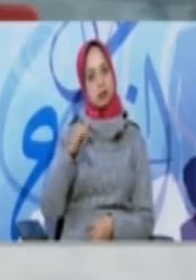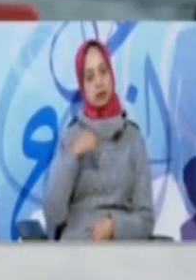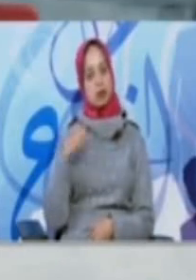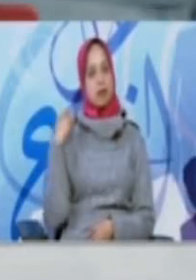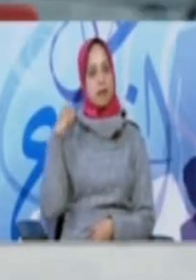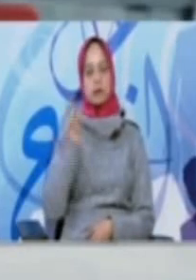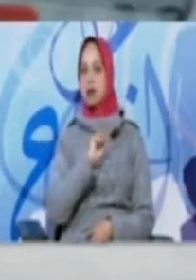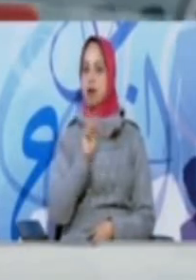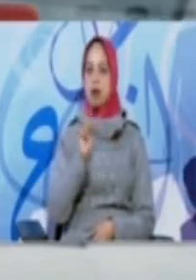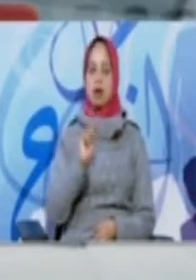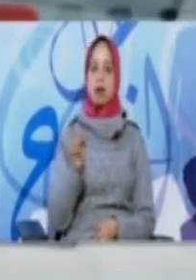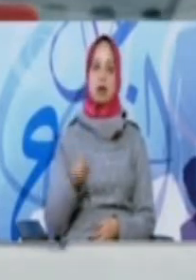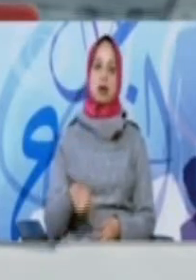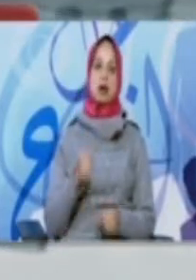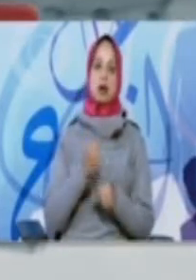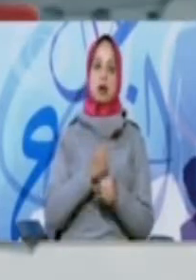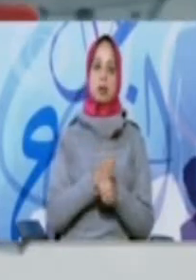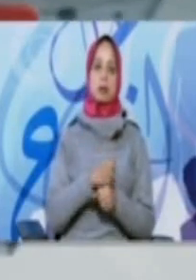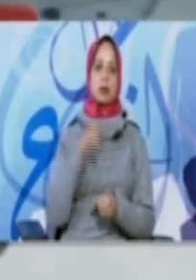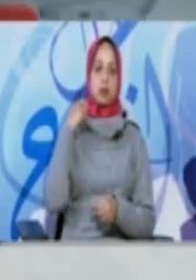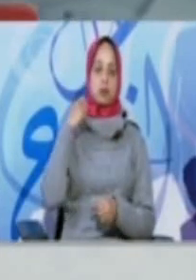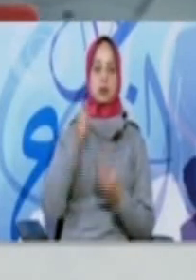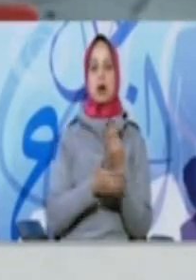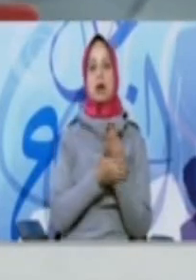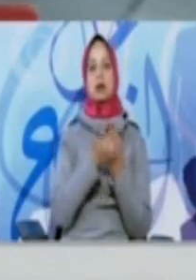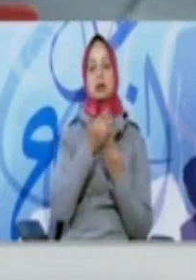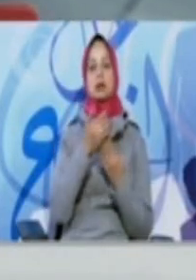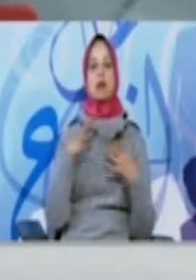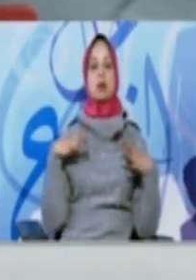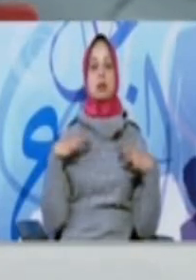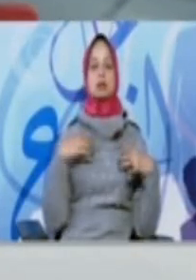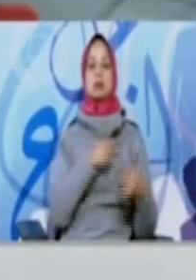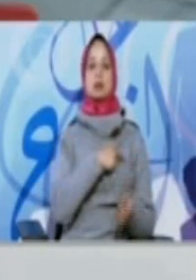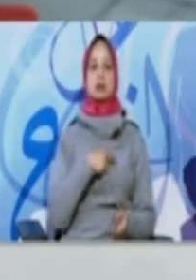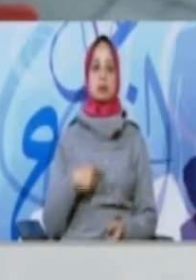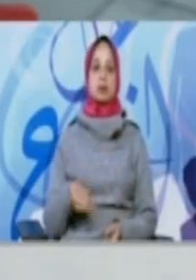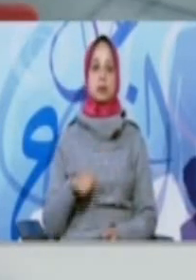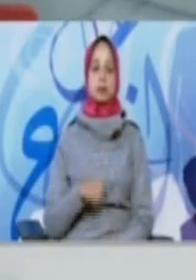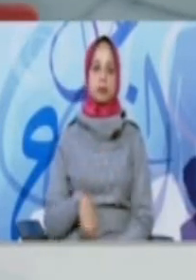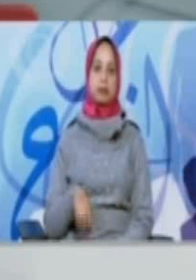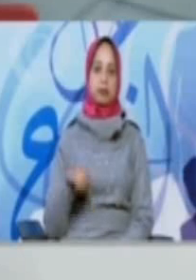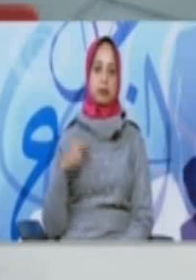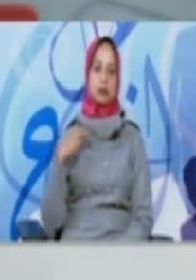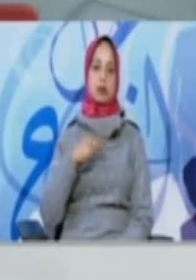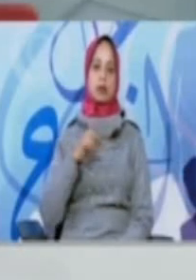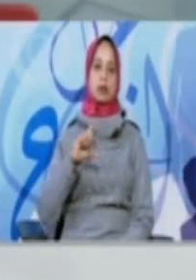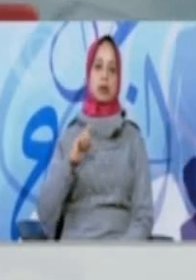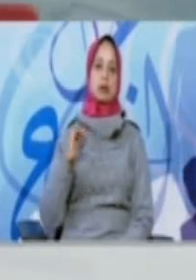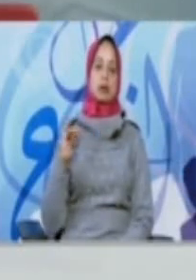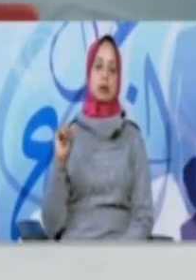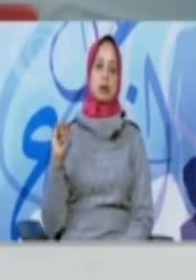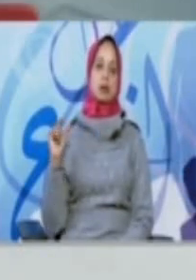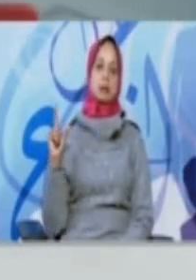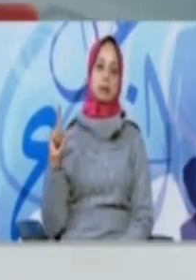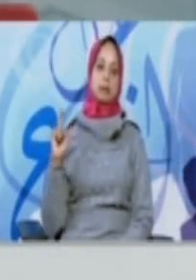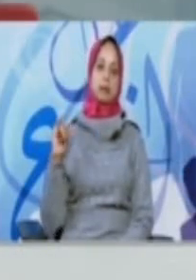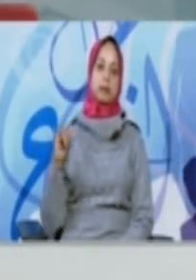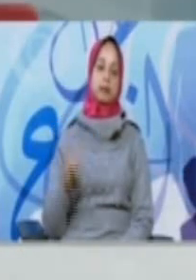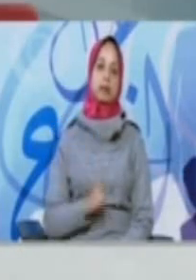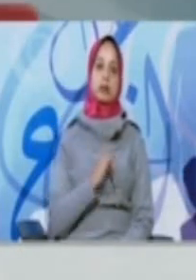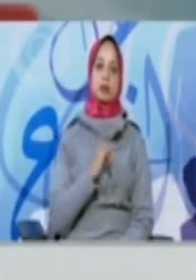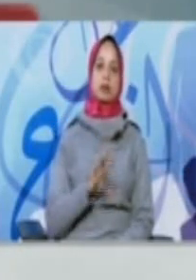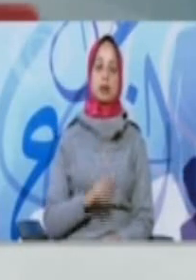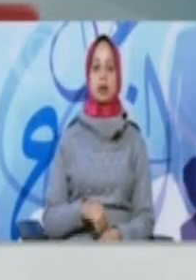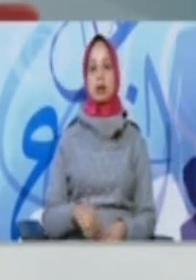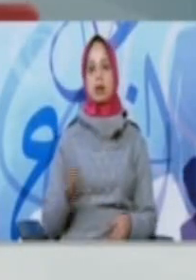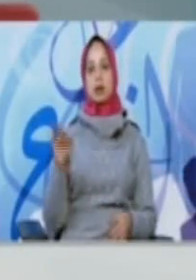ائتلافيه جديده برئاسه عدلي يكن. ثم حرض الملك احزاب الاقليه